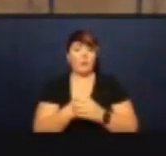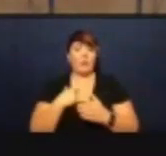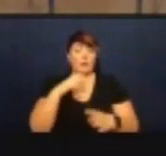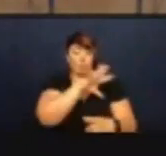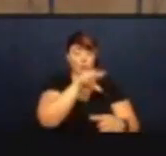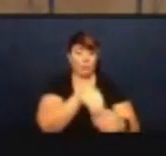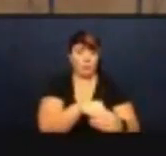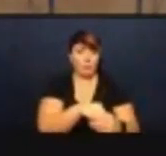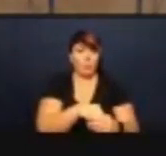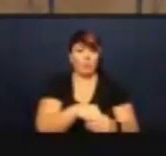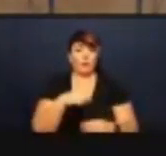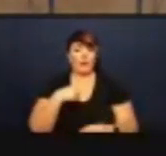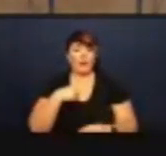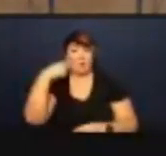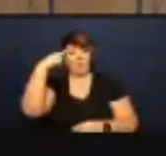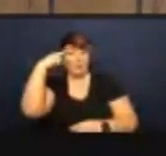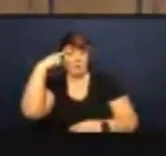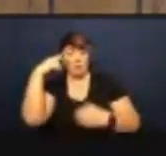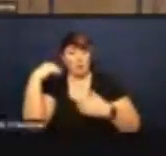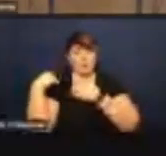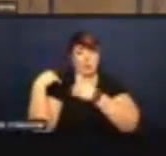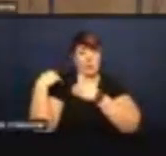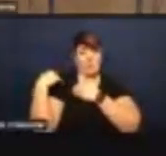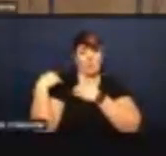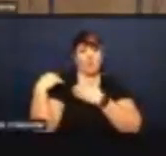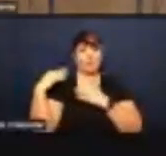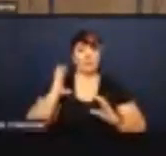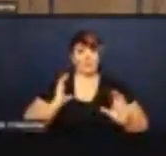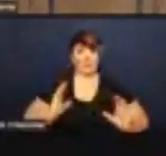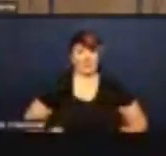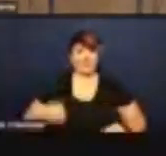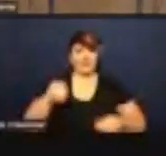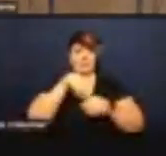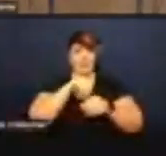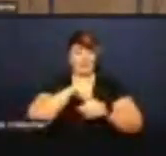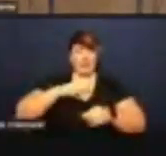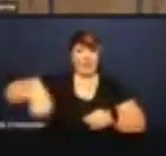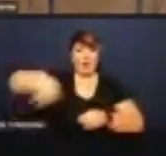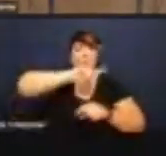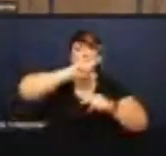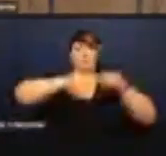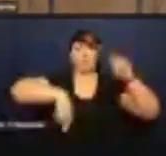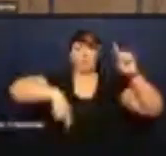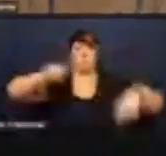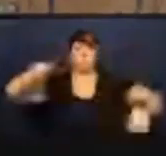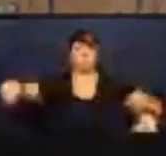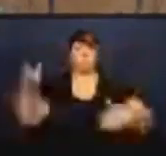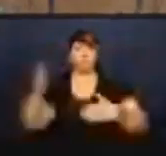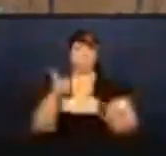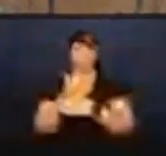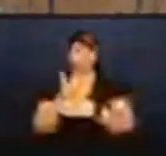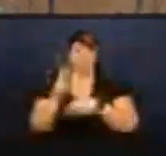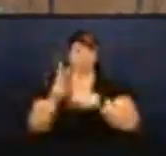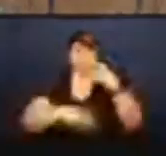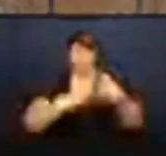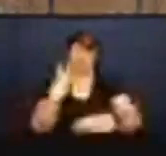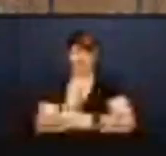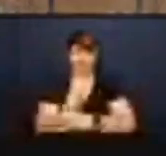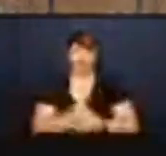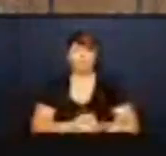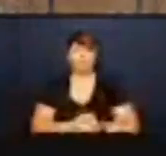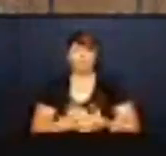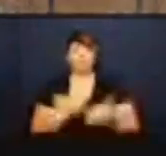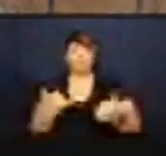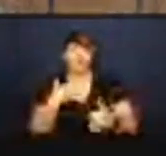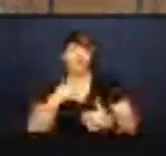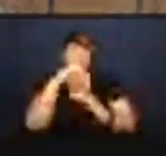wao wa kuchangia kama wananchi walio na mawazo pevu na waliojibika katika ulimwengu huu wetu sote. Asante sana Bi Duncan.